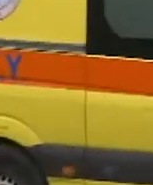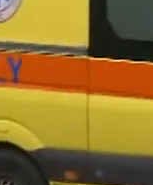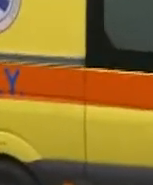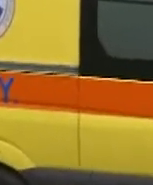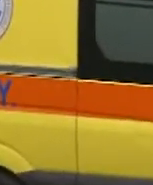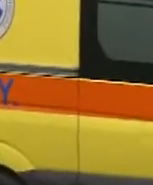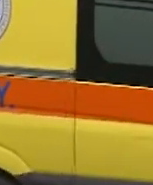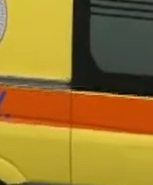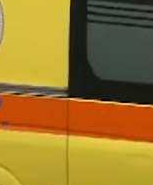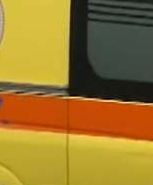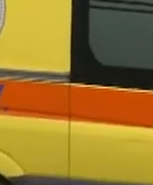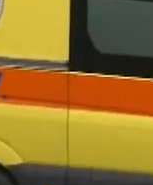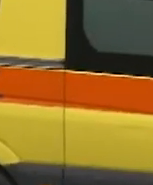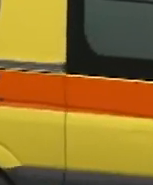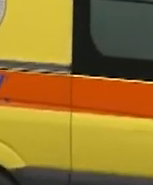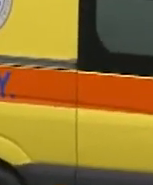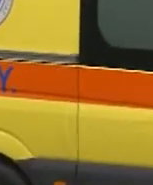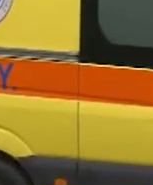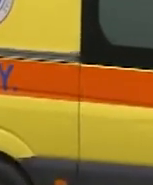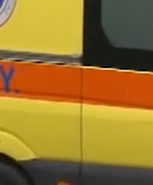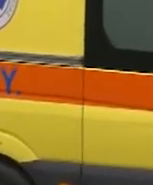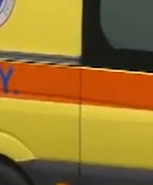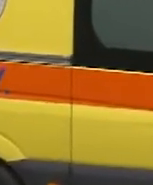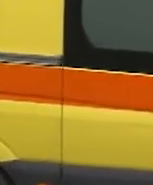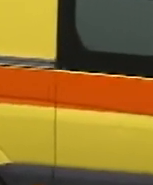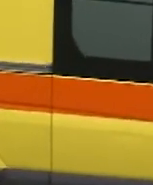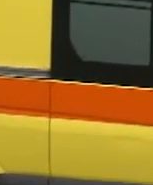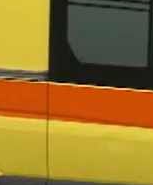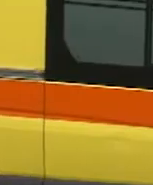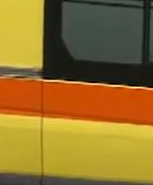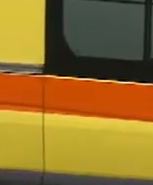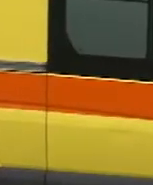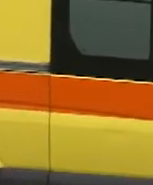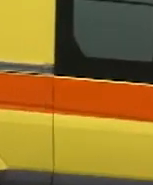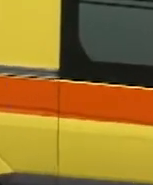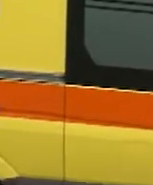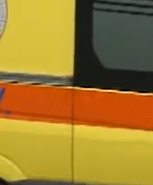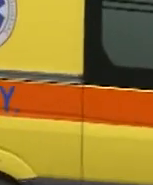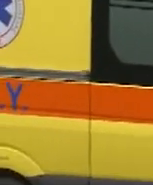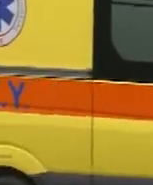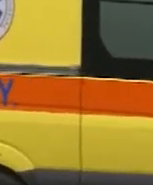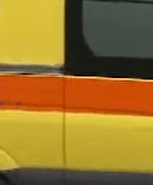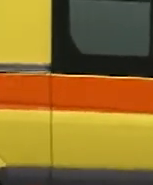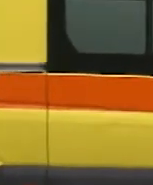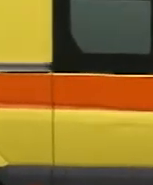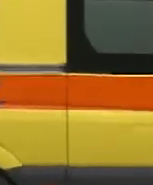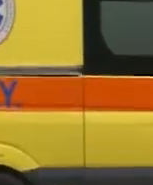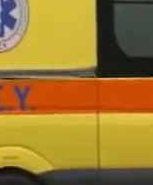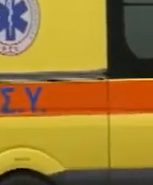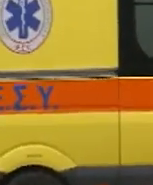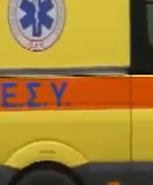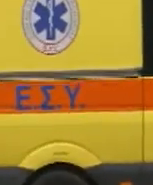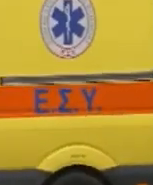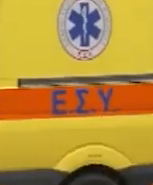Με 4 νέα κρούσματα και κανέναν θάνατο εξελίσσεται η πανδημία στην χώρα μας σύμφωνα με την σημερινή επίσημη